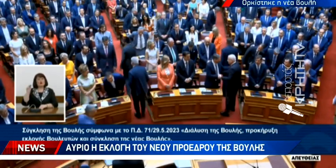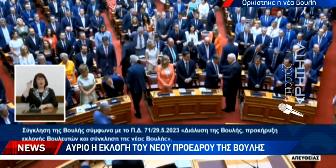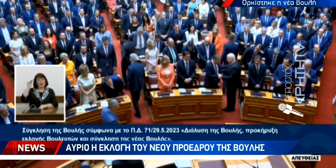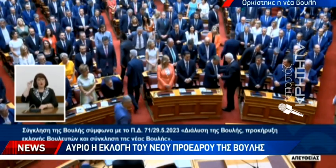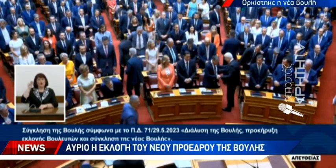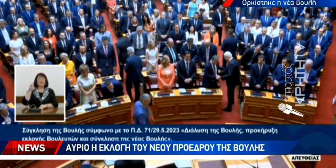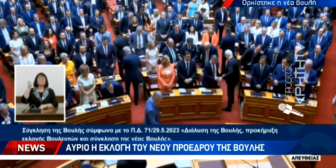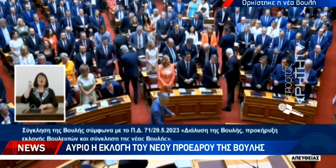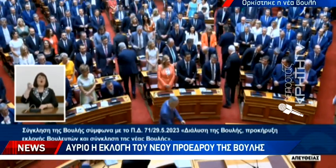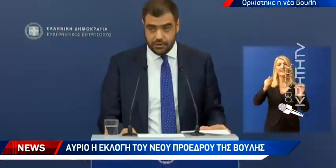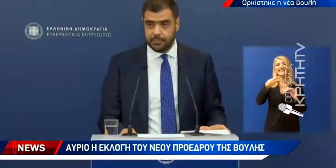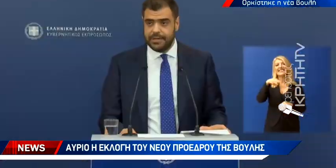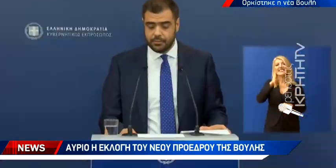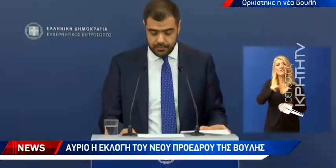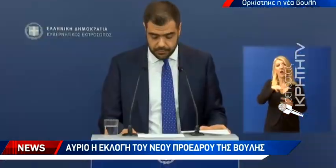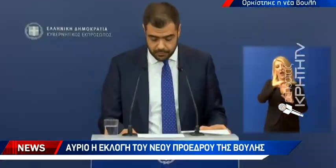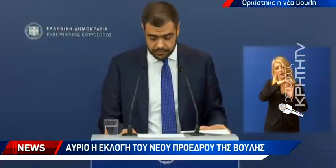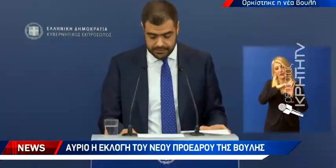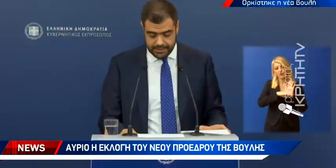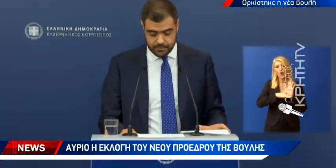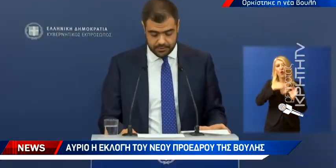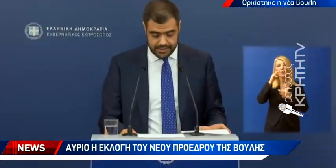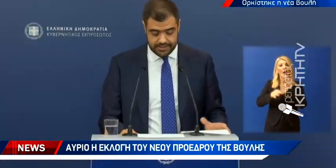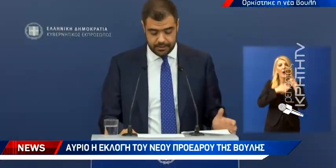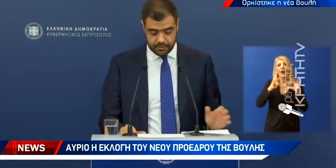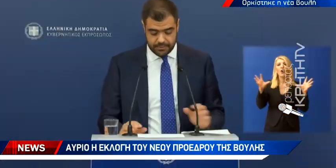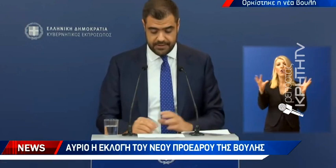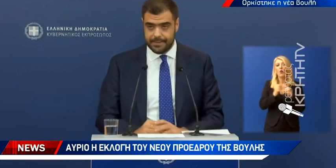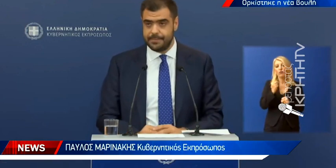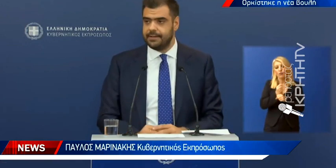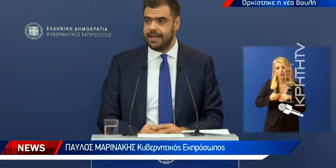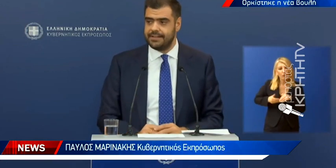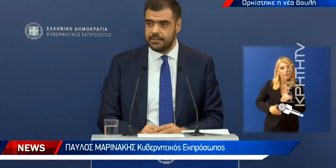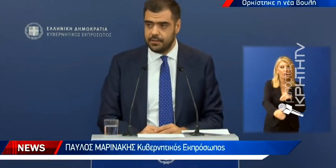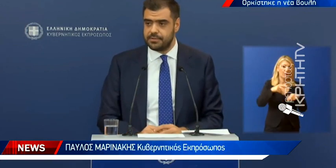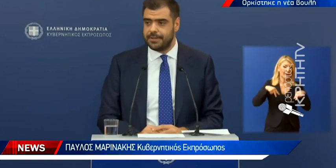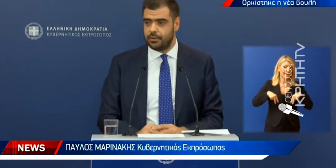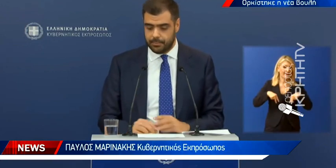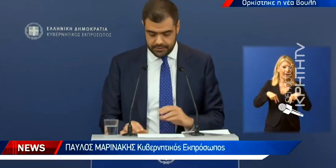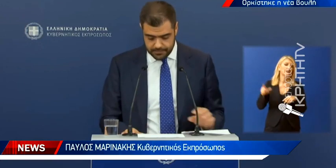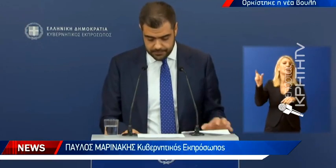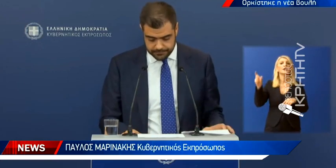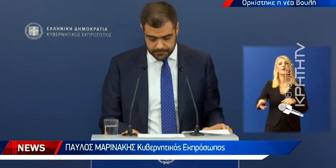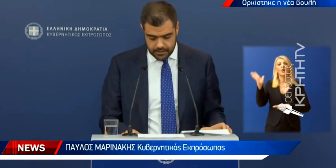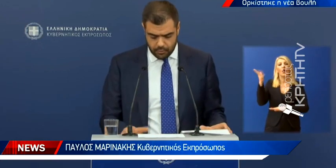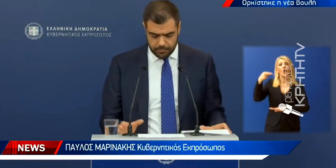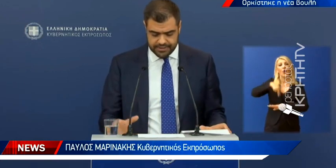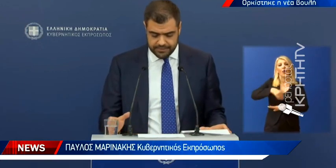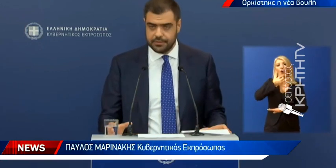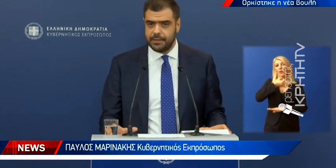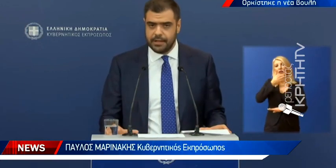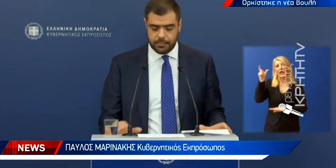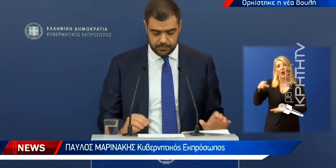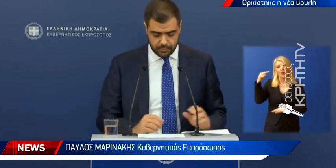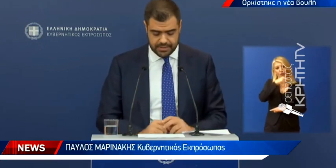γίνει με ονομαστική ψηφοφορία. Η ομιλία του Πρωθυπουργού Κυριάκου Μητσοτάκη θα πραγματοποιηθεί την 5η 6 Ιουλίου στις 5 το απόγευμα, όπου σε